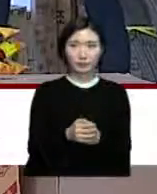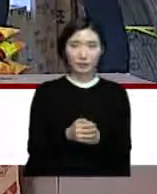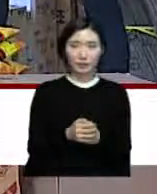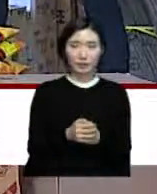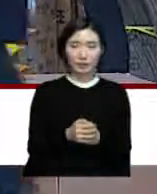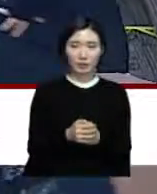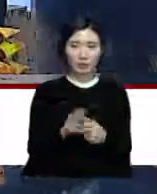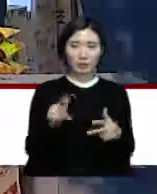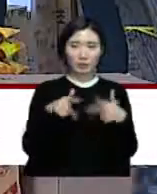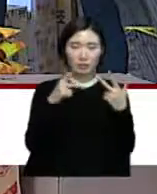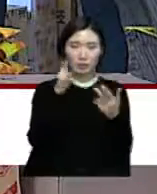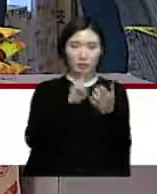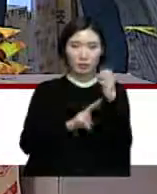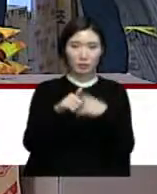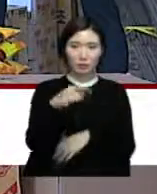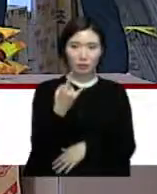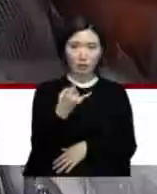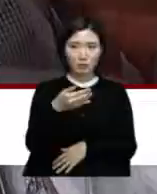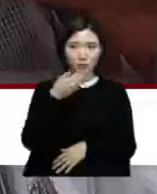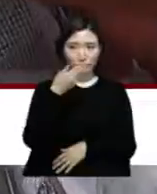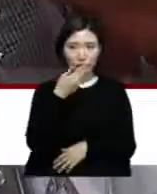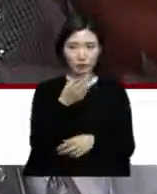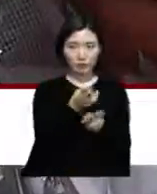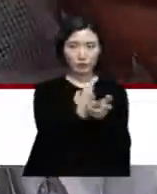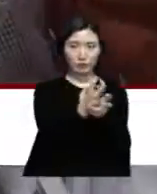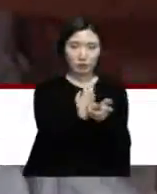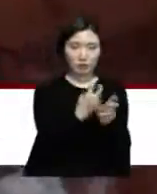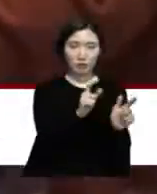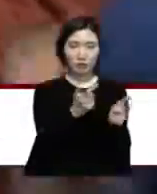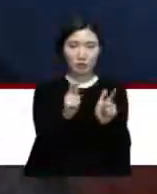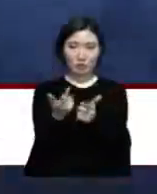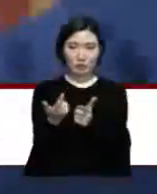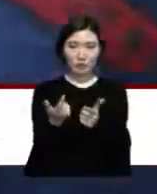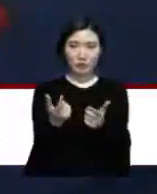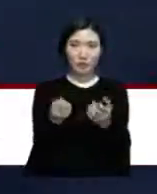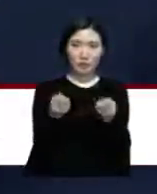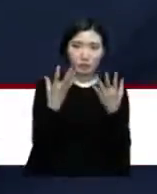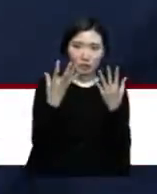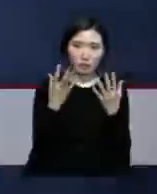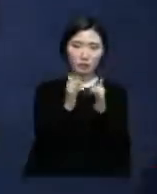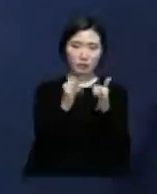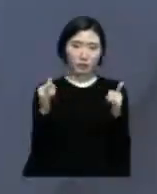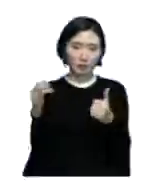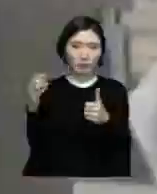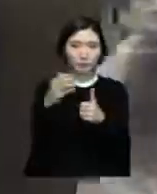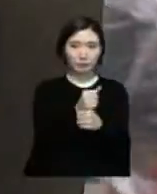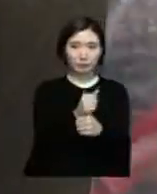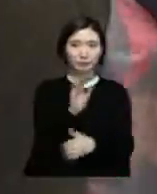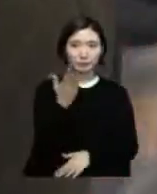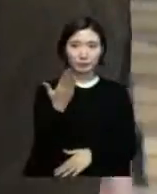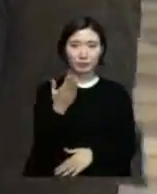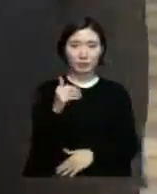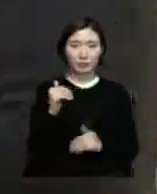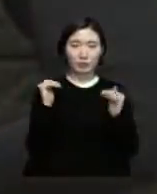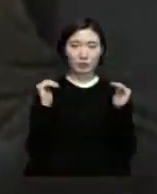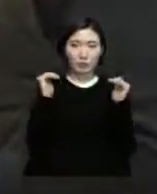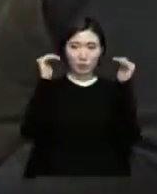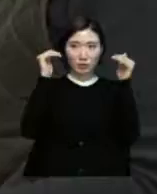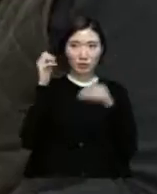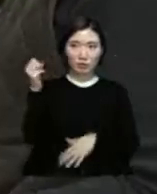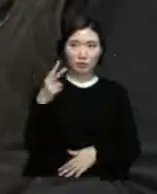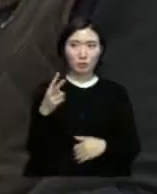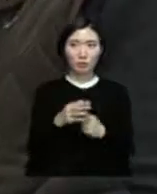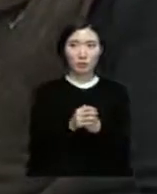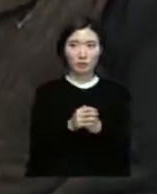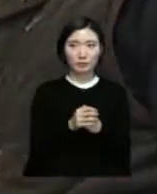개최된 자선바자회와 푸드트럭 등 다채로운 행사도 사람들의 발길을 붙잡았습니다. 어르신들이나